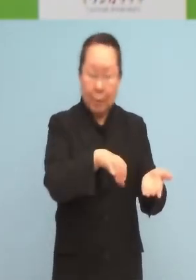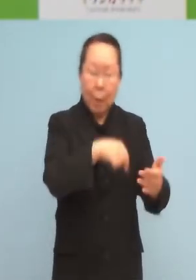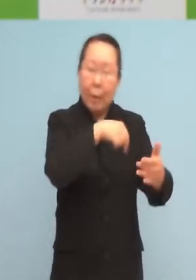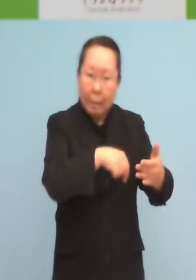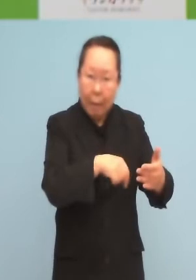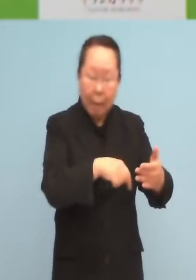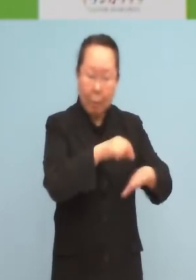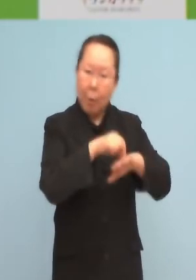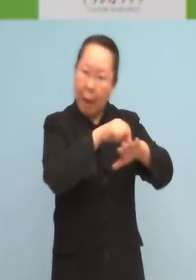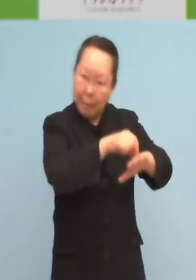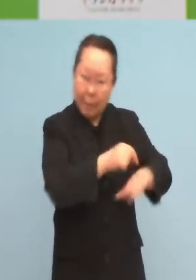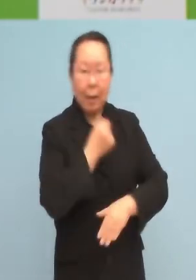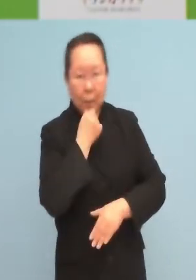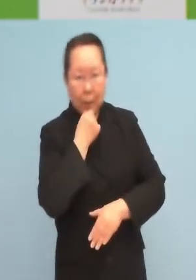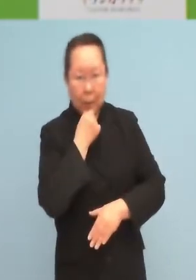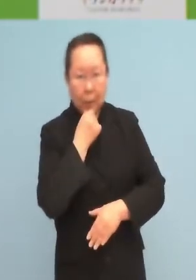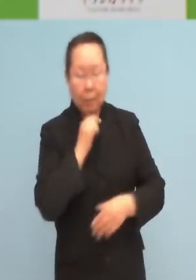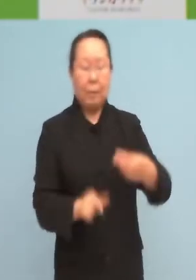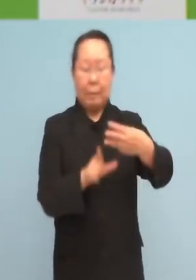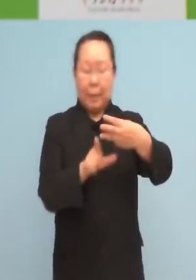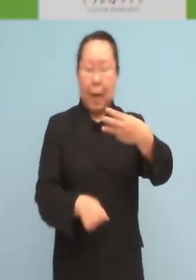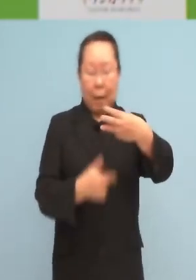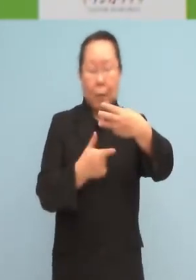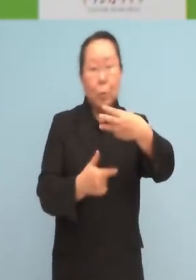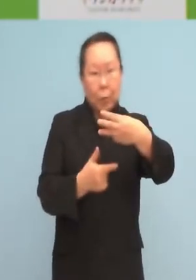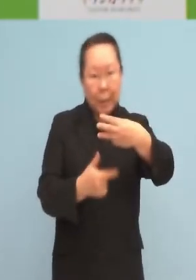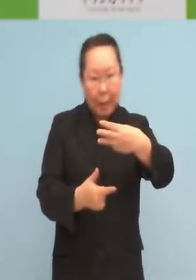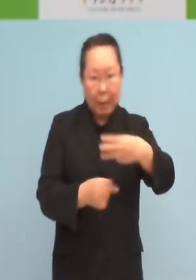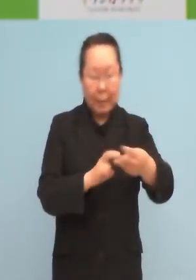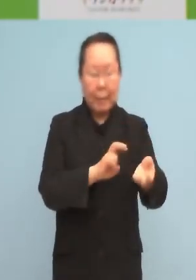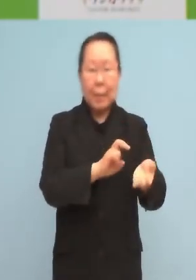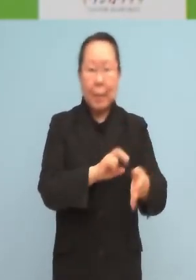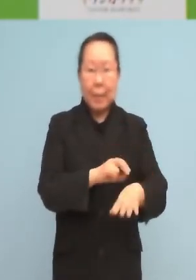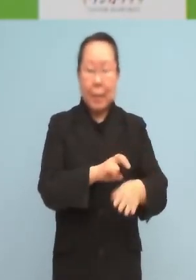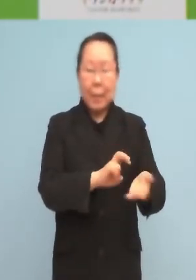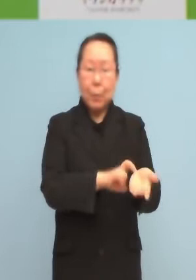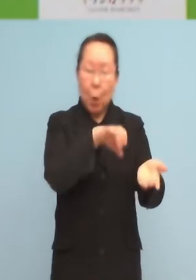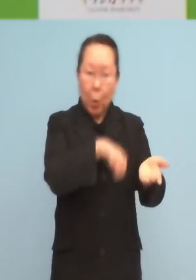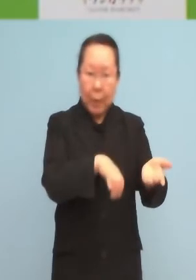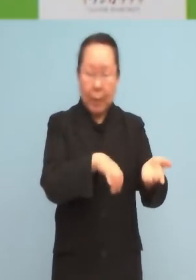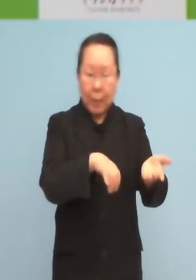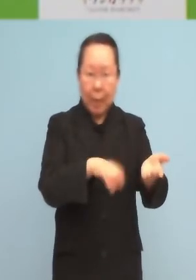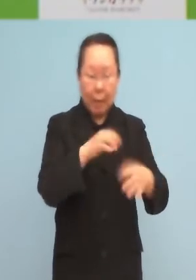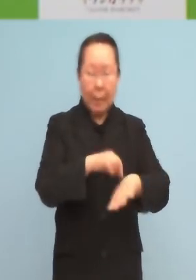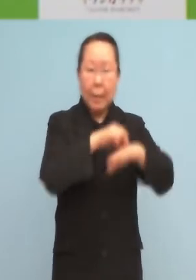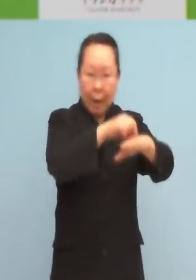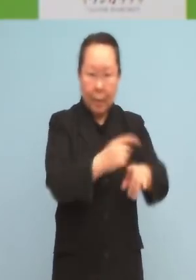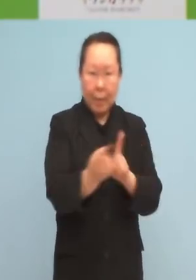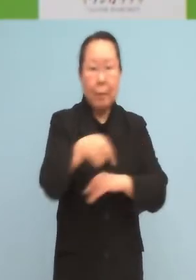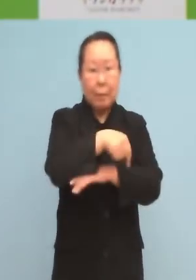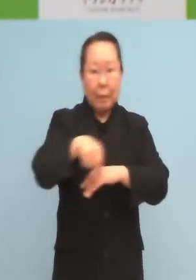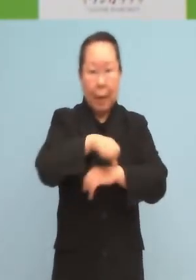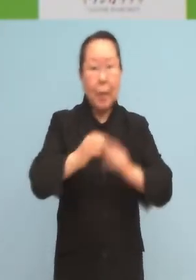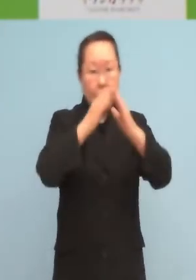、発生直後の3月6日に院内感染症対策委員会を設置をして、面会の制限など